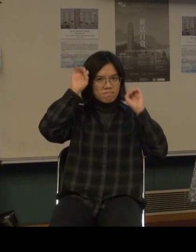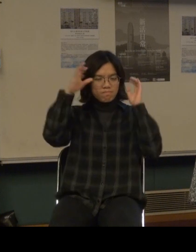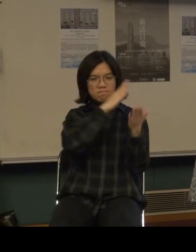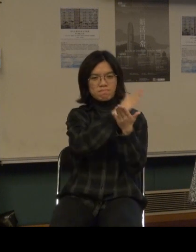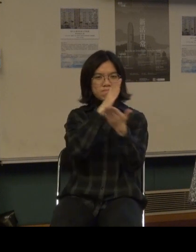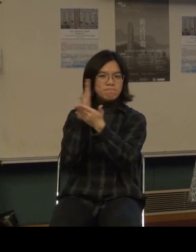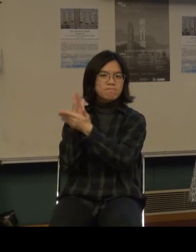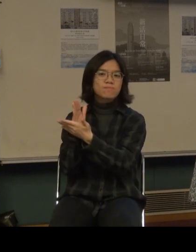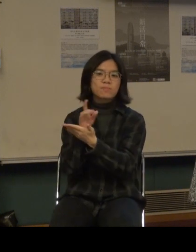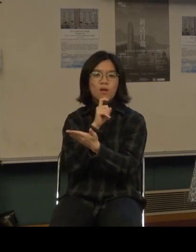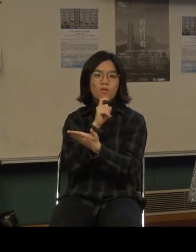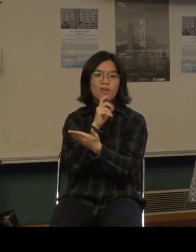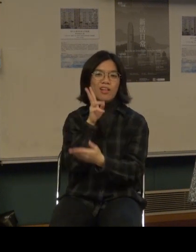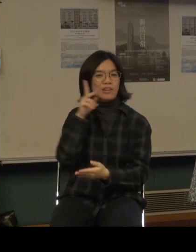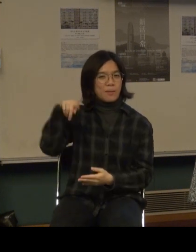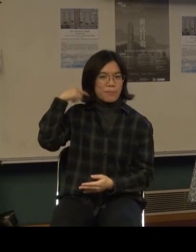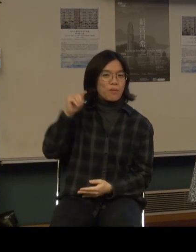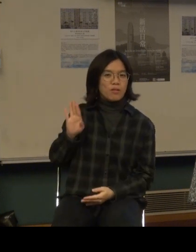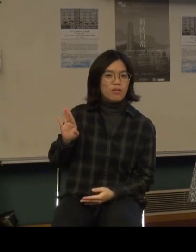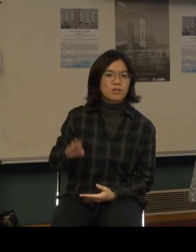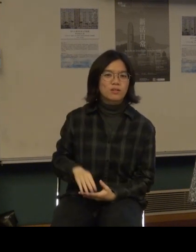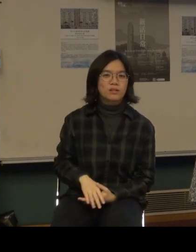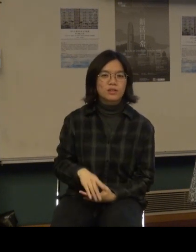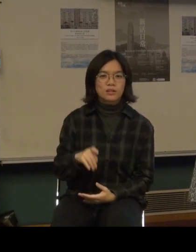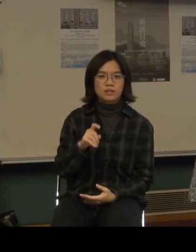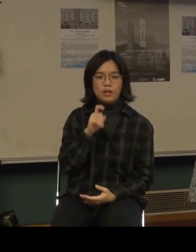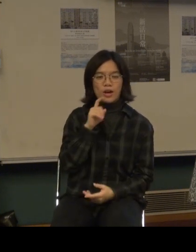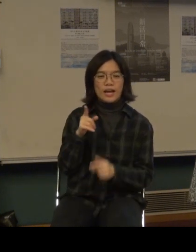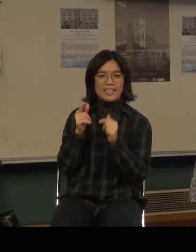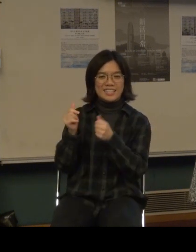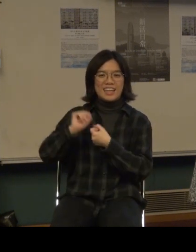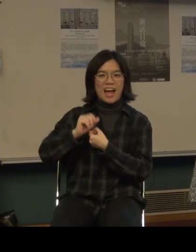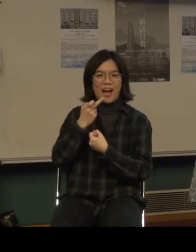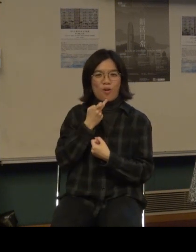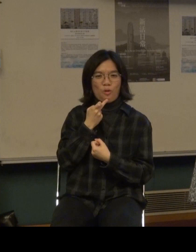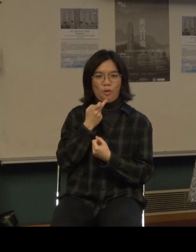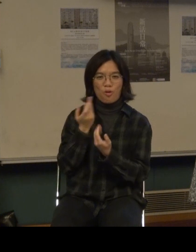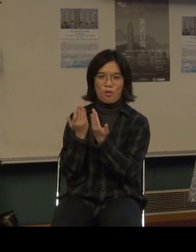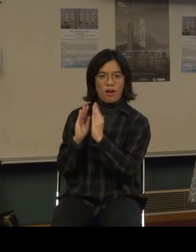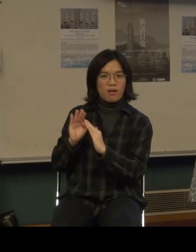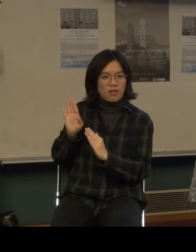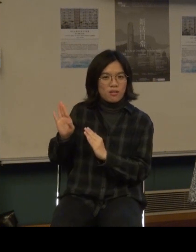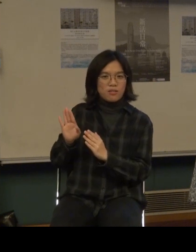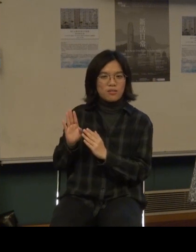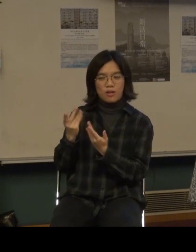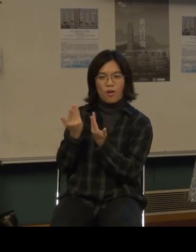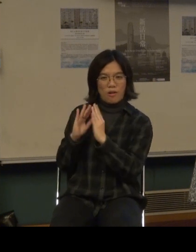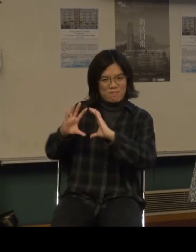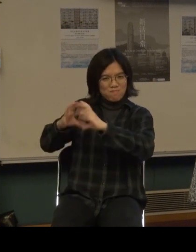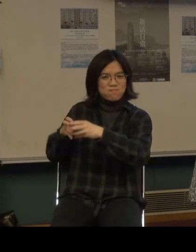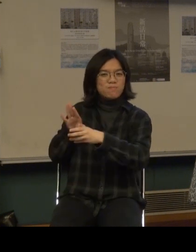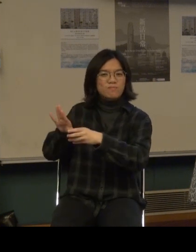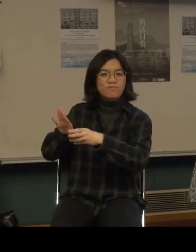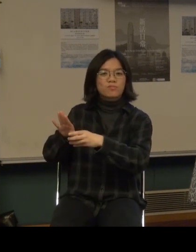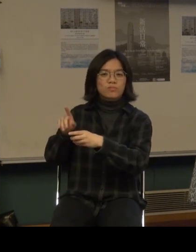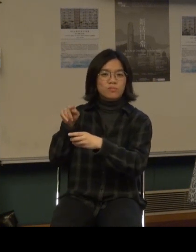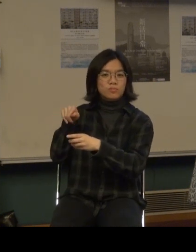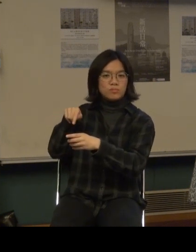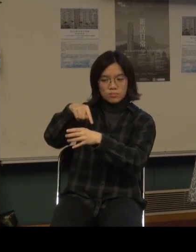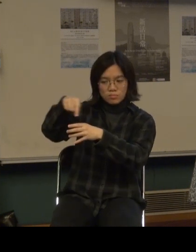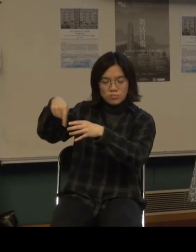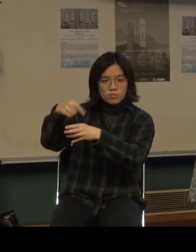如在美國有個芝加哥歌學派 Chicago School， 他們會研究他們會做一